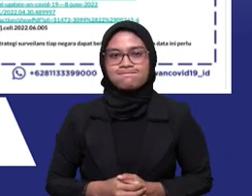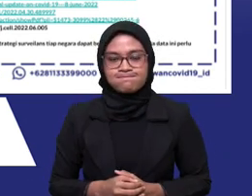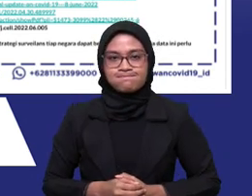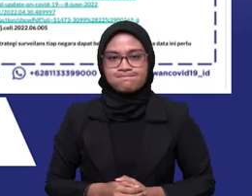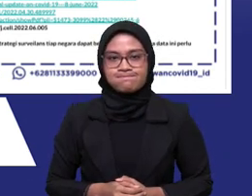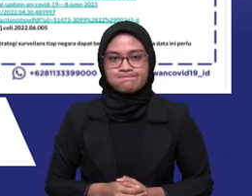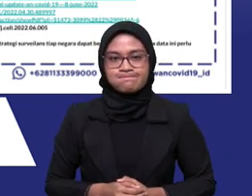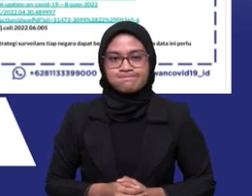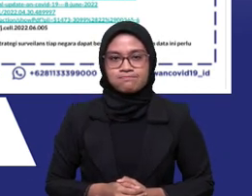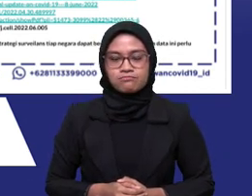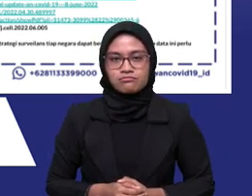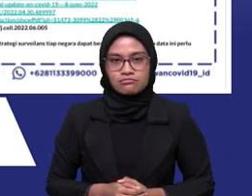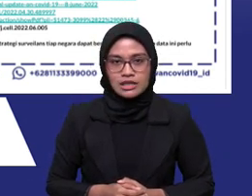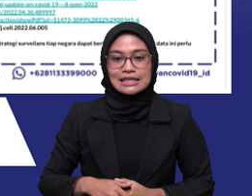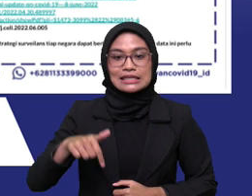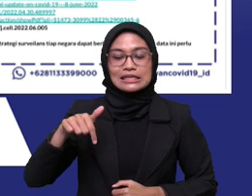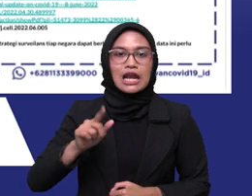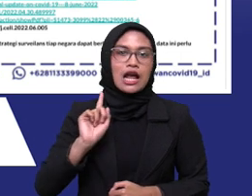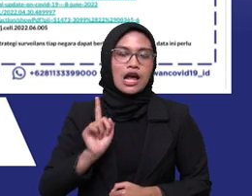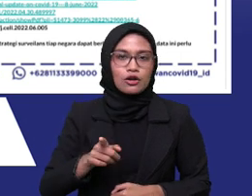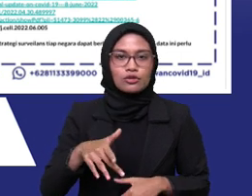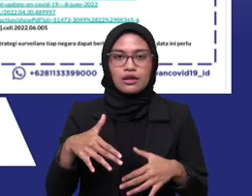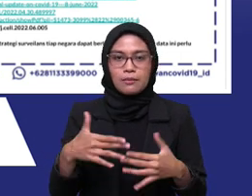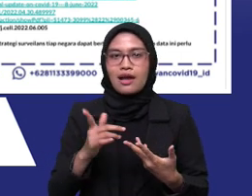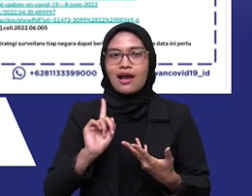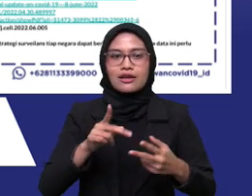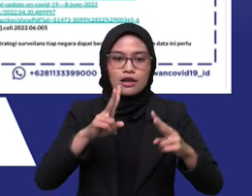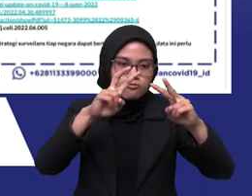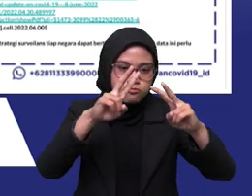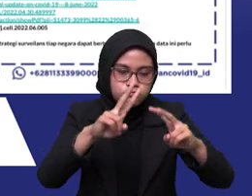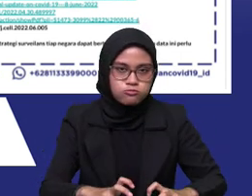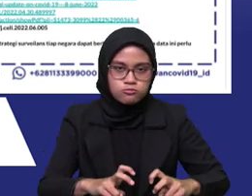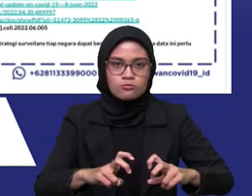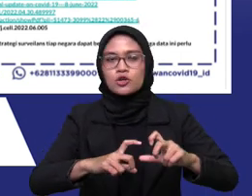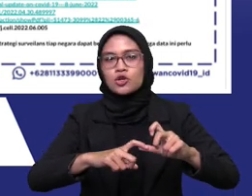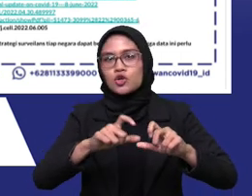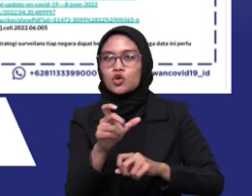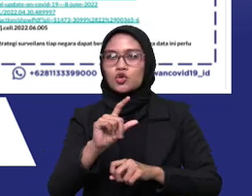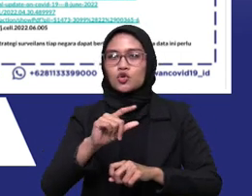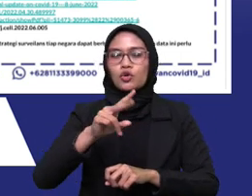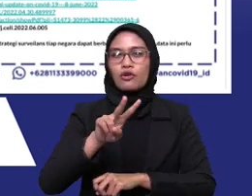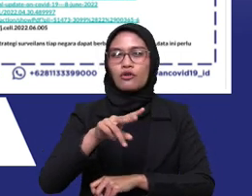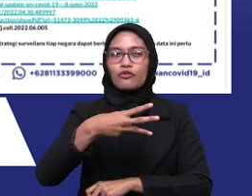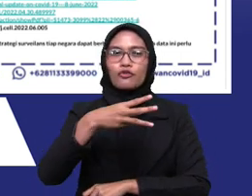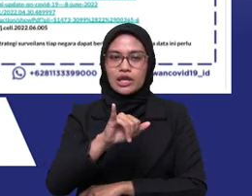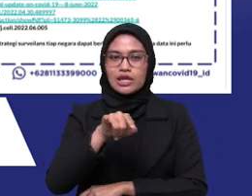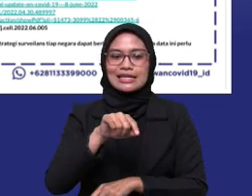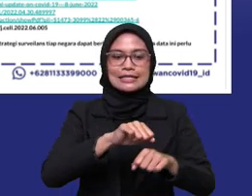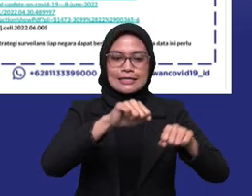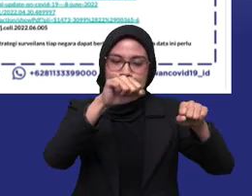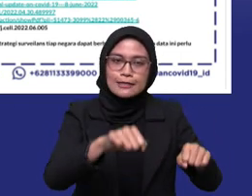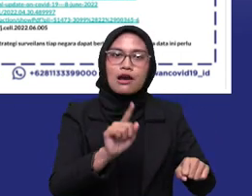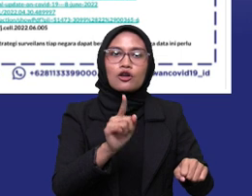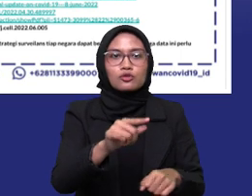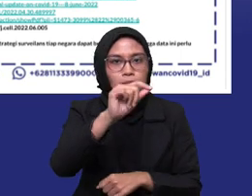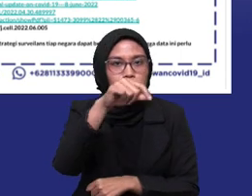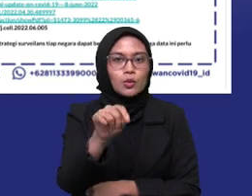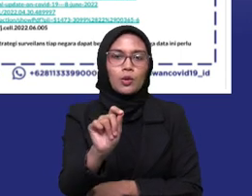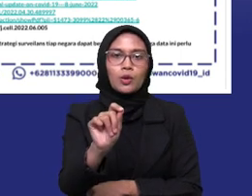mulai dilakukan surveilens molekuler epidemiologi dengan metode yang benar dan sistematis agar